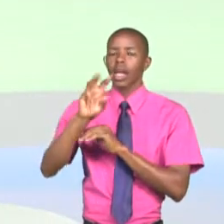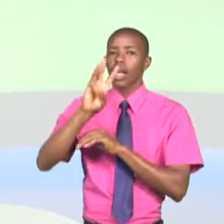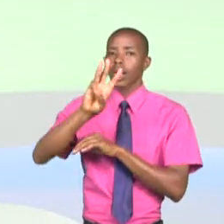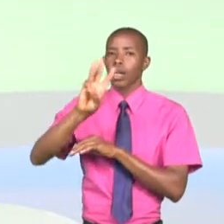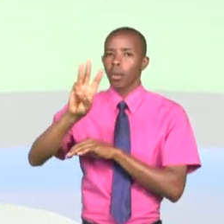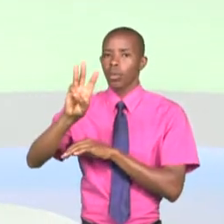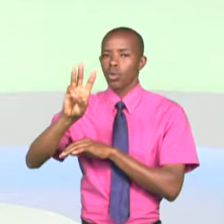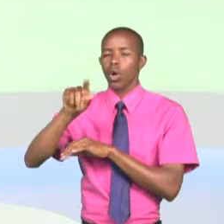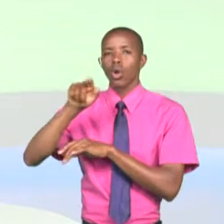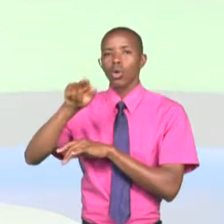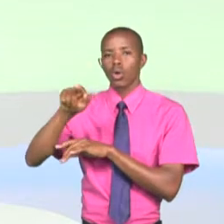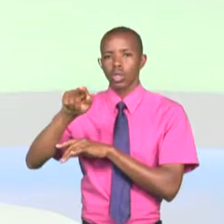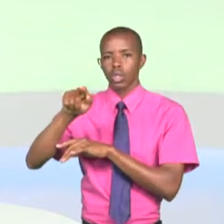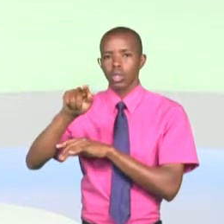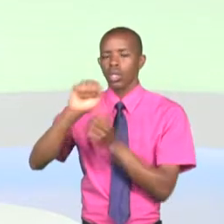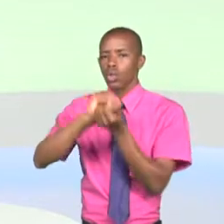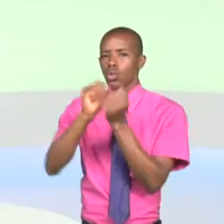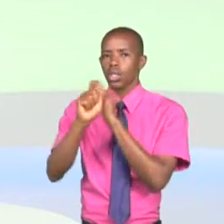ya